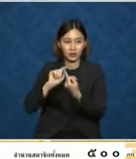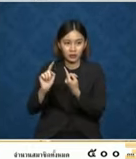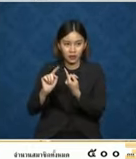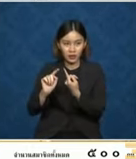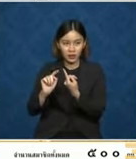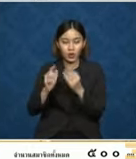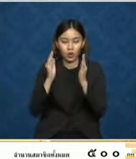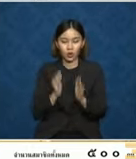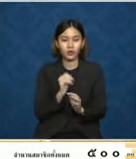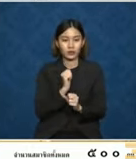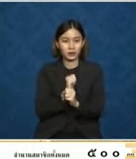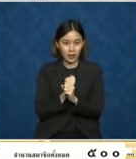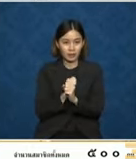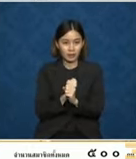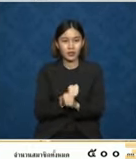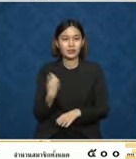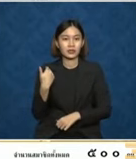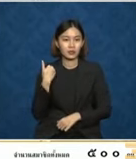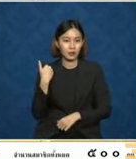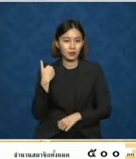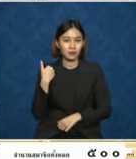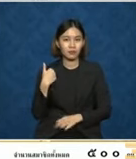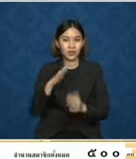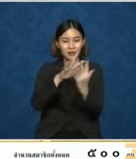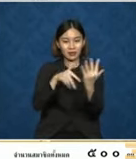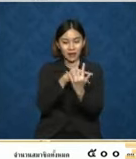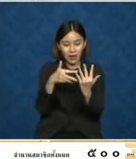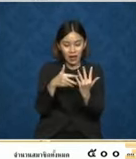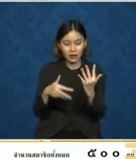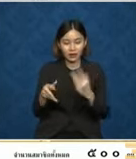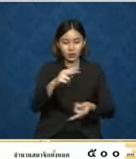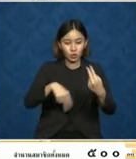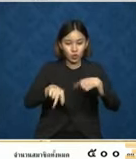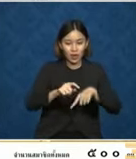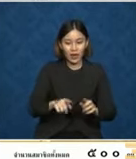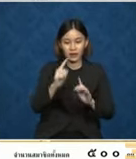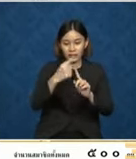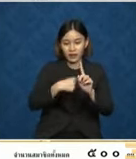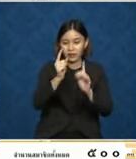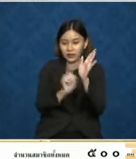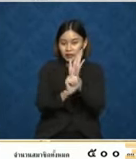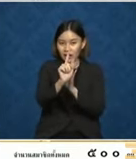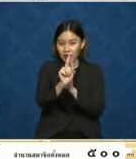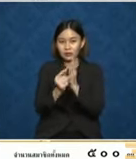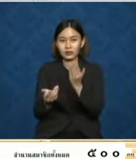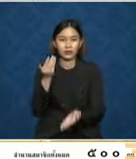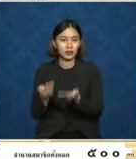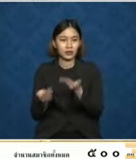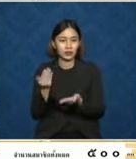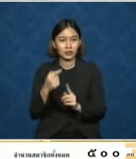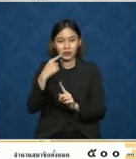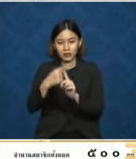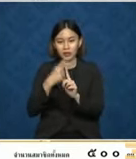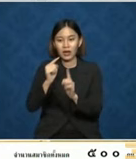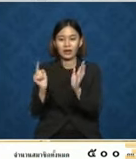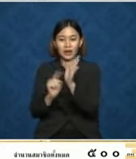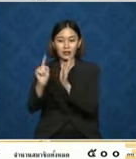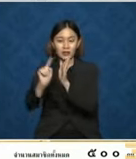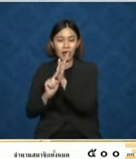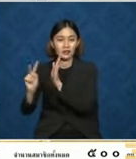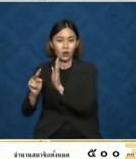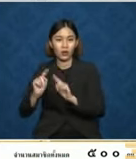โดยเจ้าหน้าที่นะครับจะเข้าจัดเวรเก็บแต่ละประเภทเดือนละครั้งบ้างหรือเดือนละ2ครั้งบ้างนะครับย